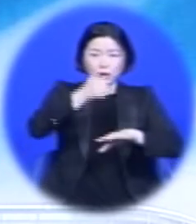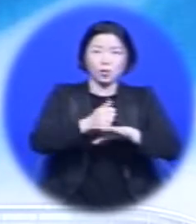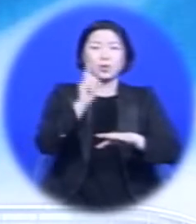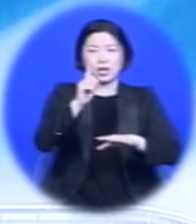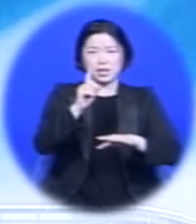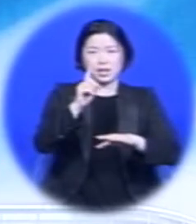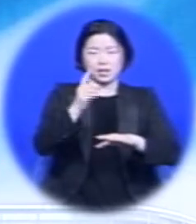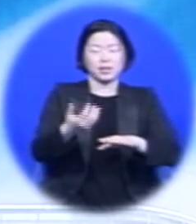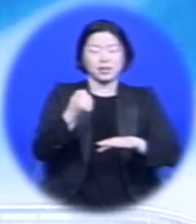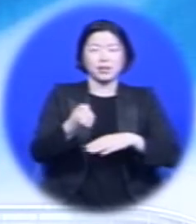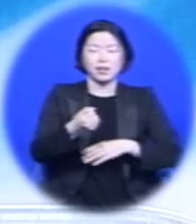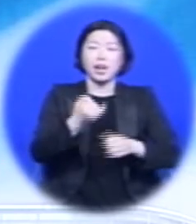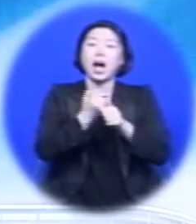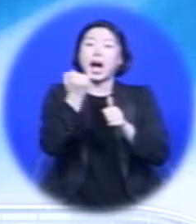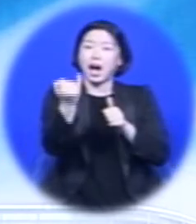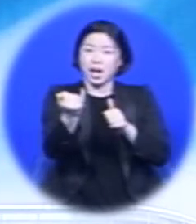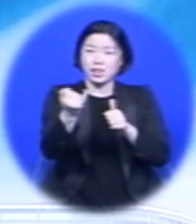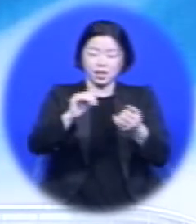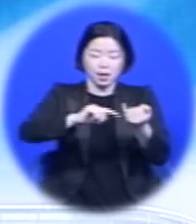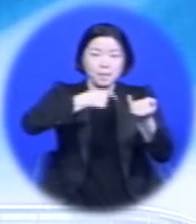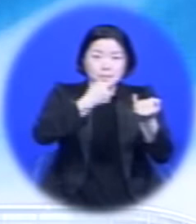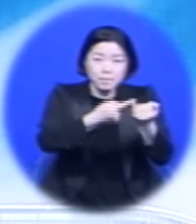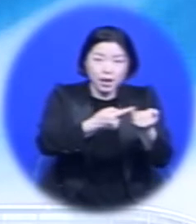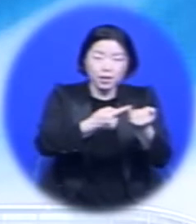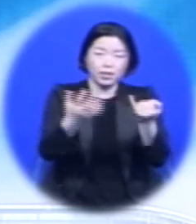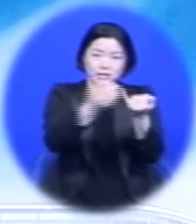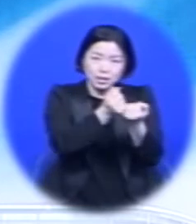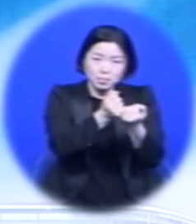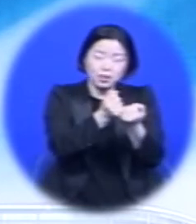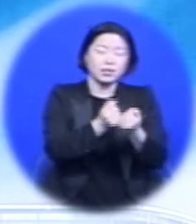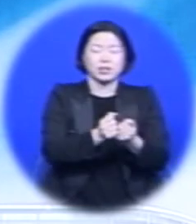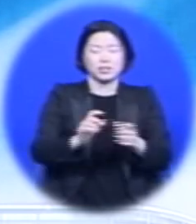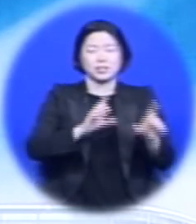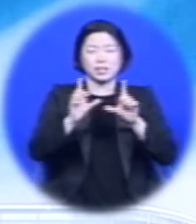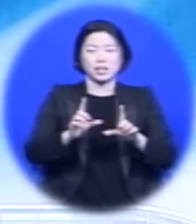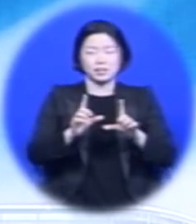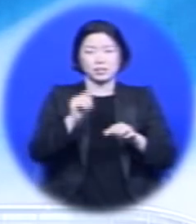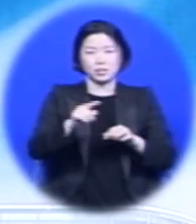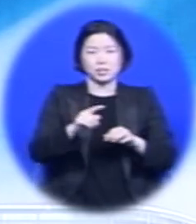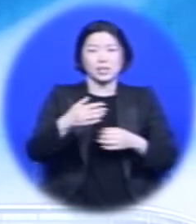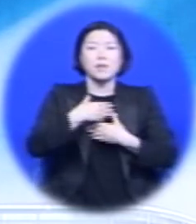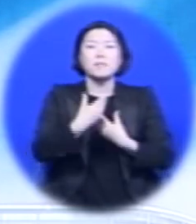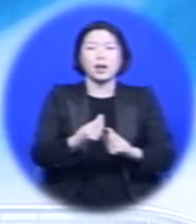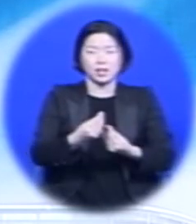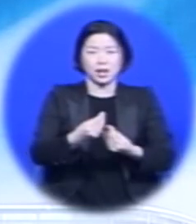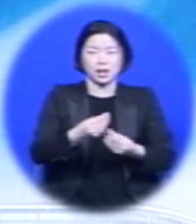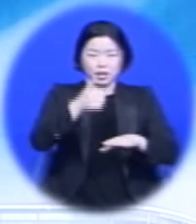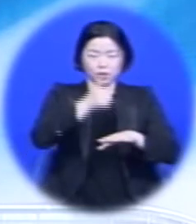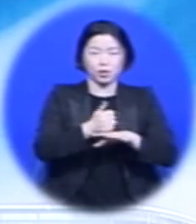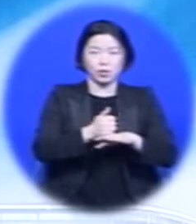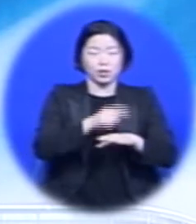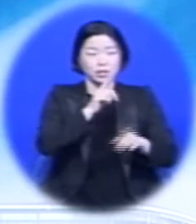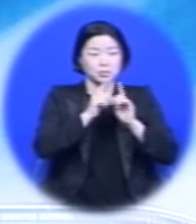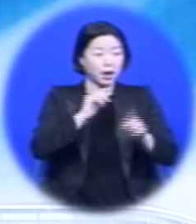얻었습니다. 아내에게 매여 사는 것이 차라리 편하다, 이런 결론이 내려졌어요. 그 말을 들은